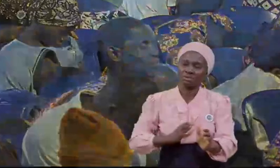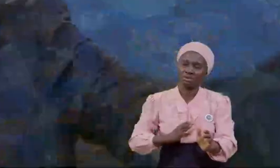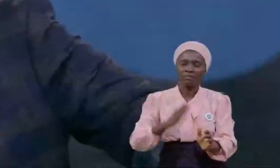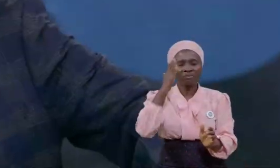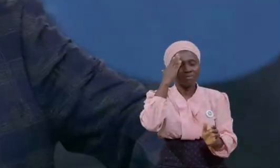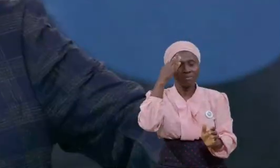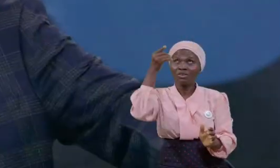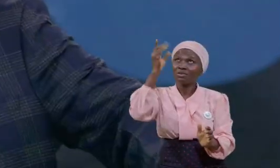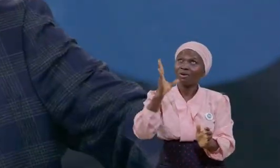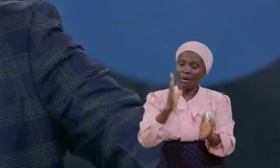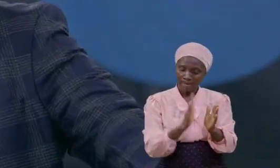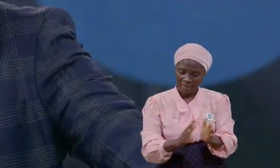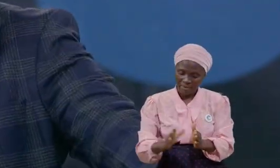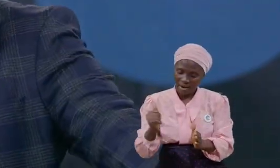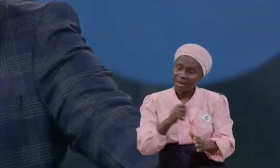Je serai là.